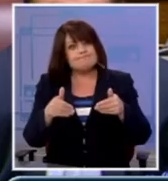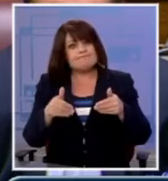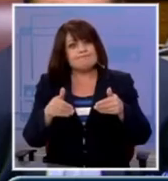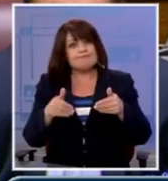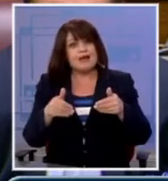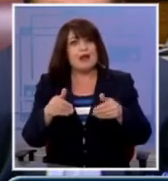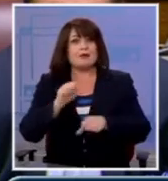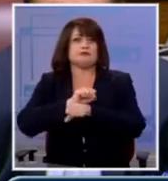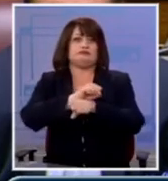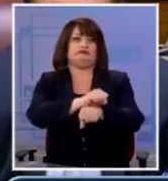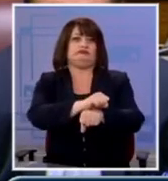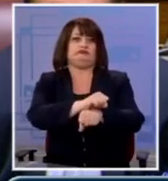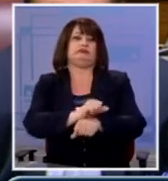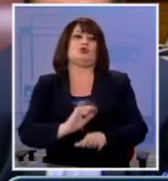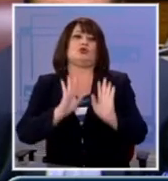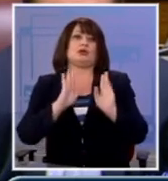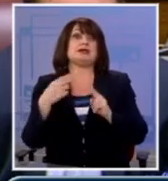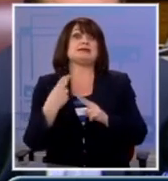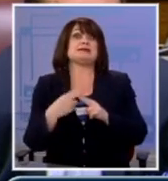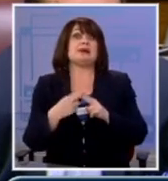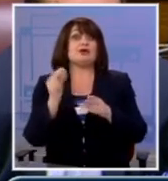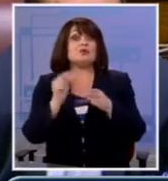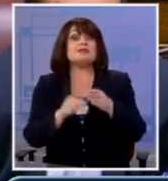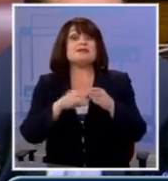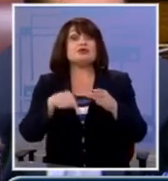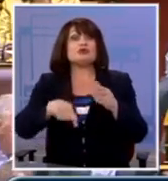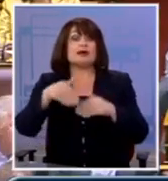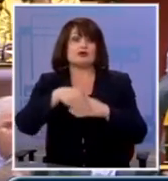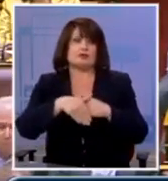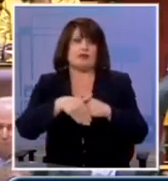παραδίδονται. Αυτή τη σημασία έχει η ψήφο σήμερα το βράδυ. Η ησυχία.